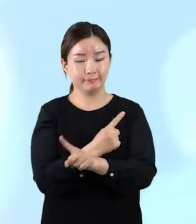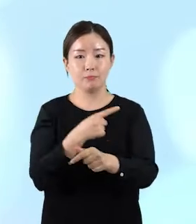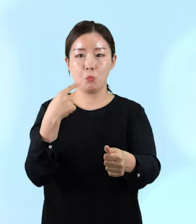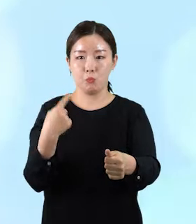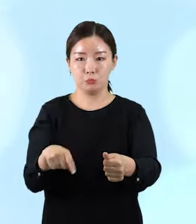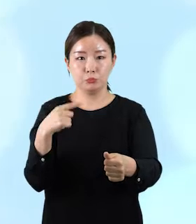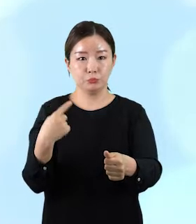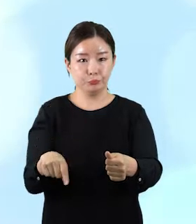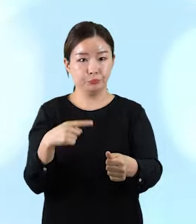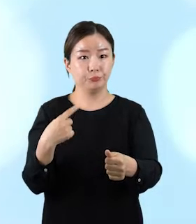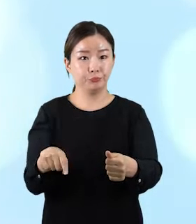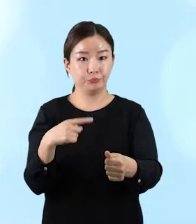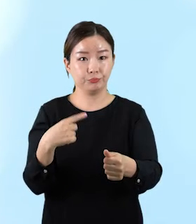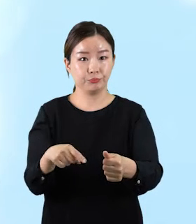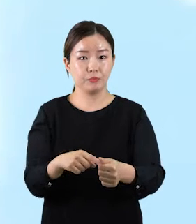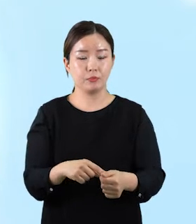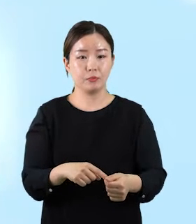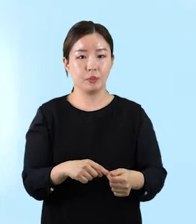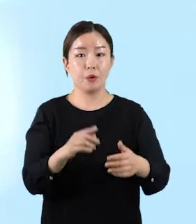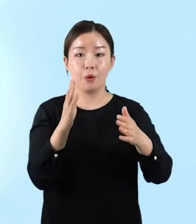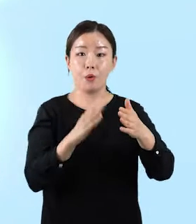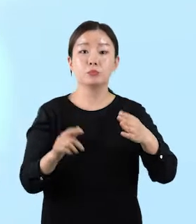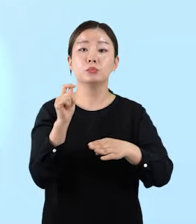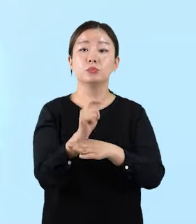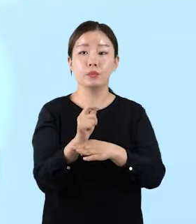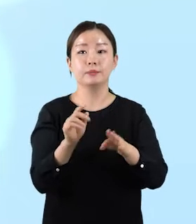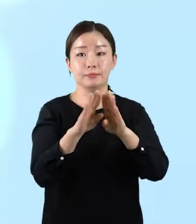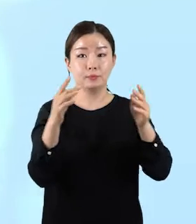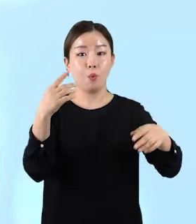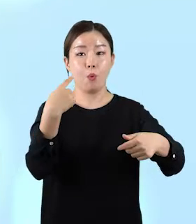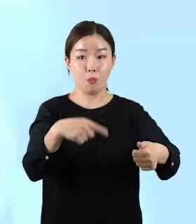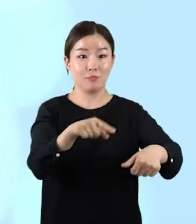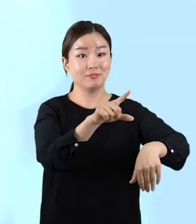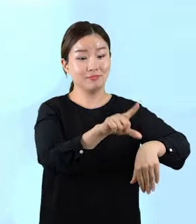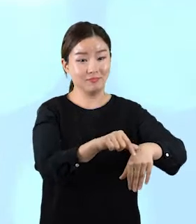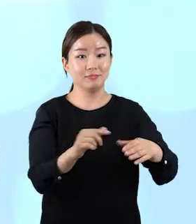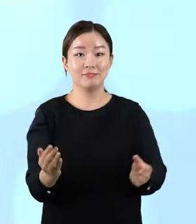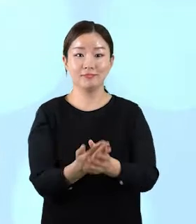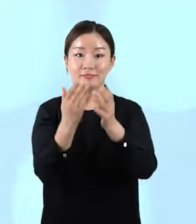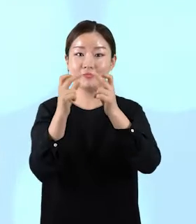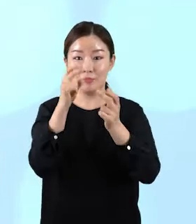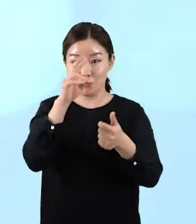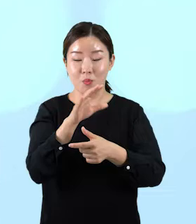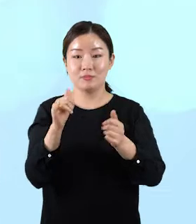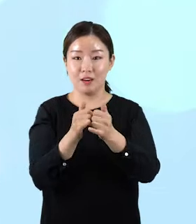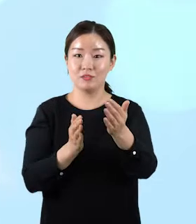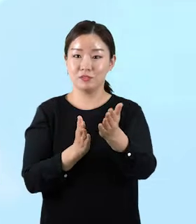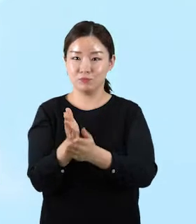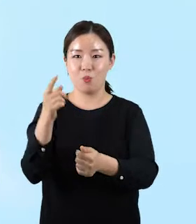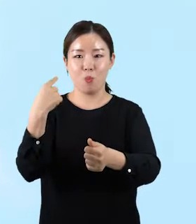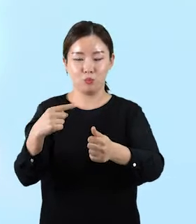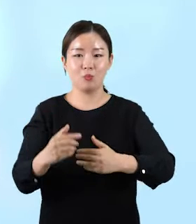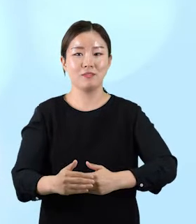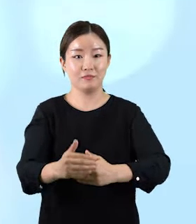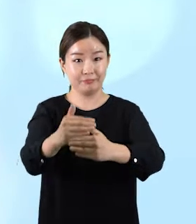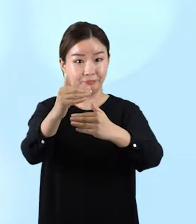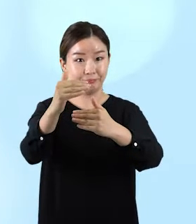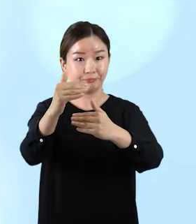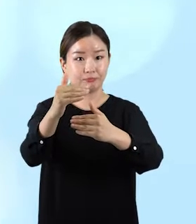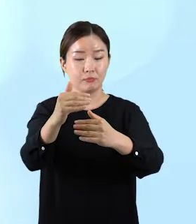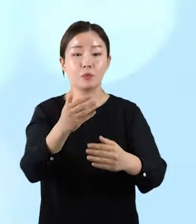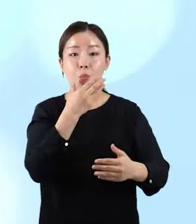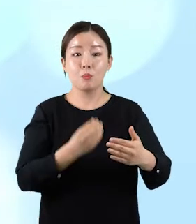교육에 대한 것입니다. 이때 수행기관에서 실시하는 교육시간 및 발달장애인 요양보호사 전문교육과정